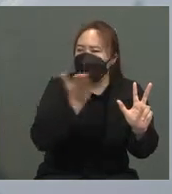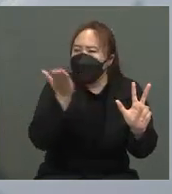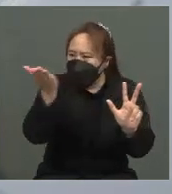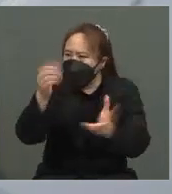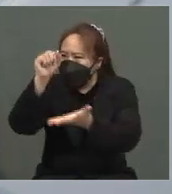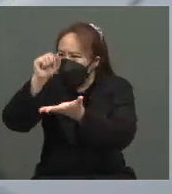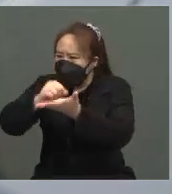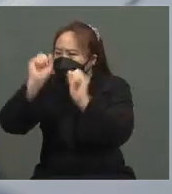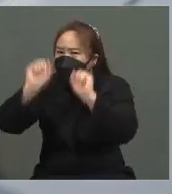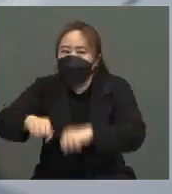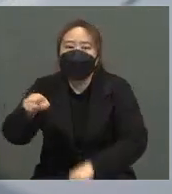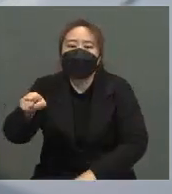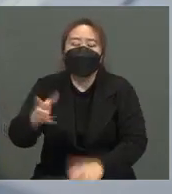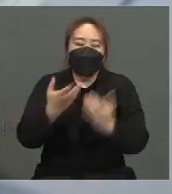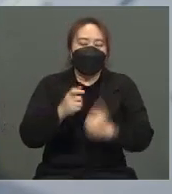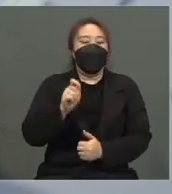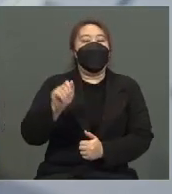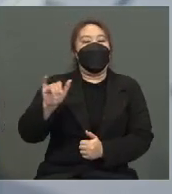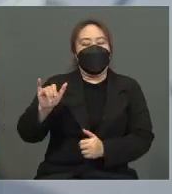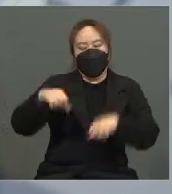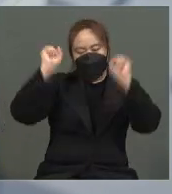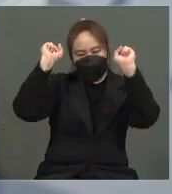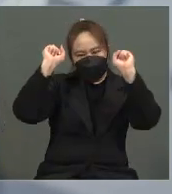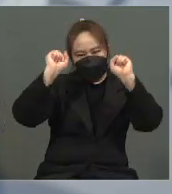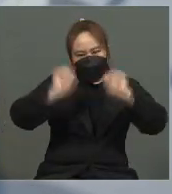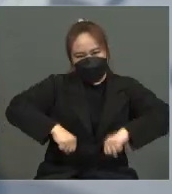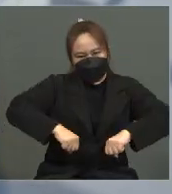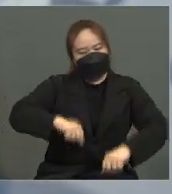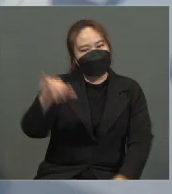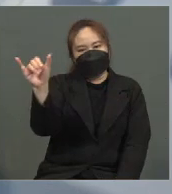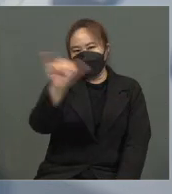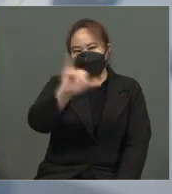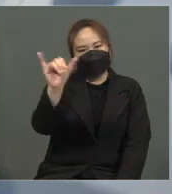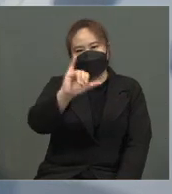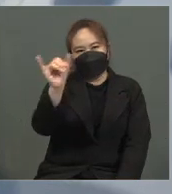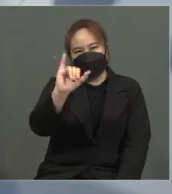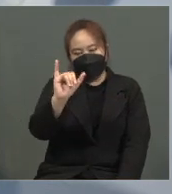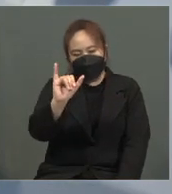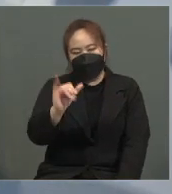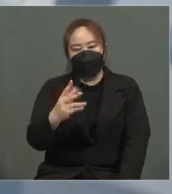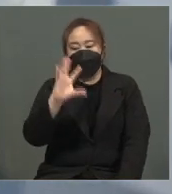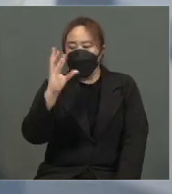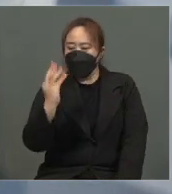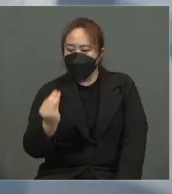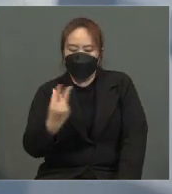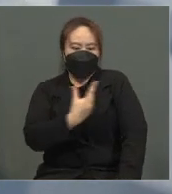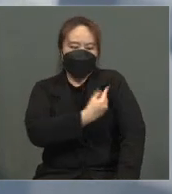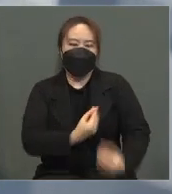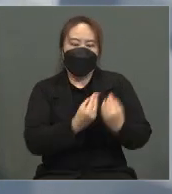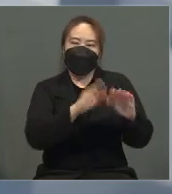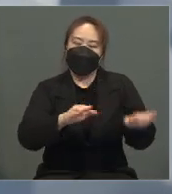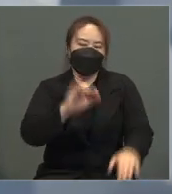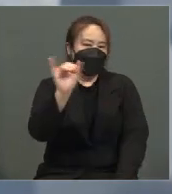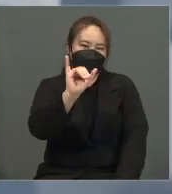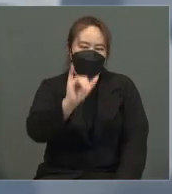ขออนุมัติล่าสุดเองอย.เองมีมตินะคะตอนนี้ยังไม่อนุญาตให้ฉีดวัคซีนซิโนฟาร์มค่ะแต่ว่ามี